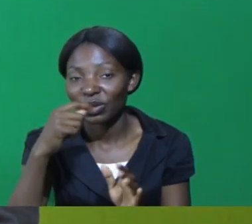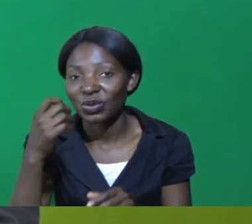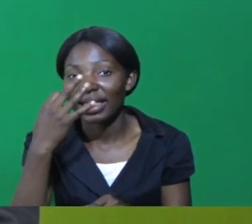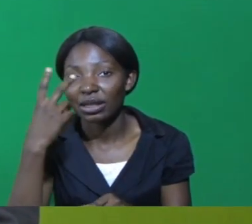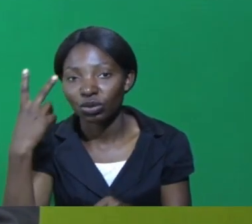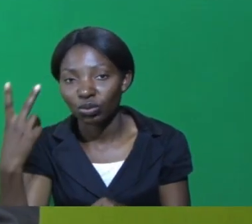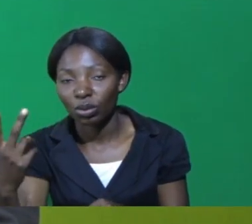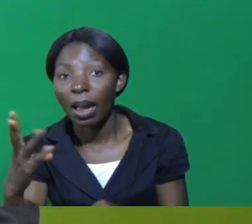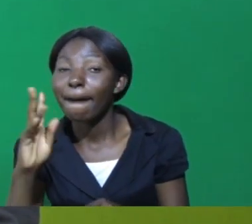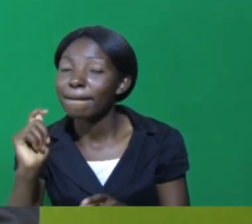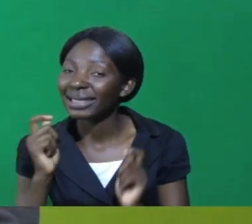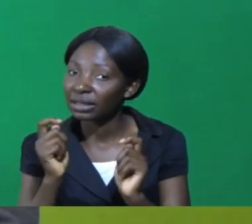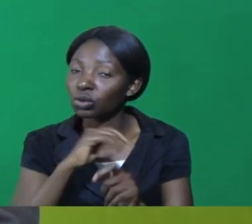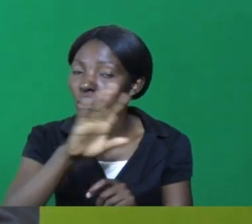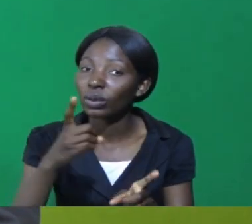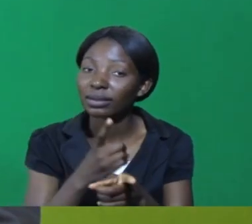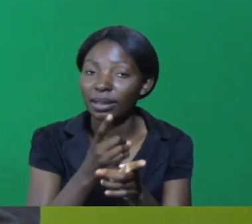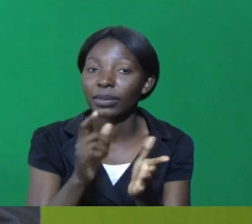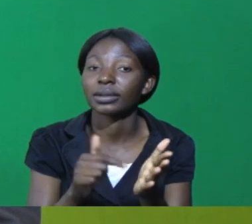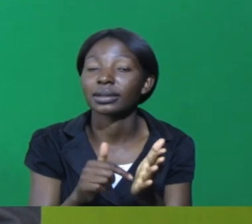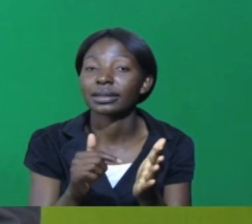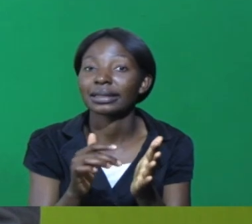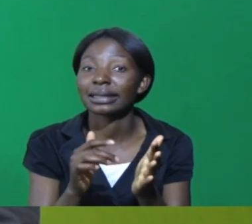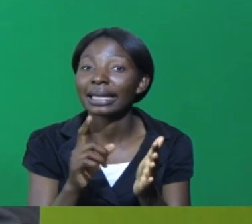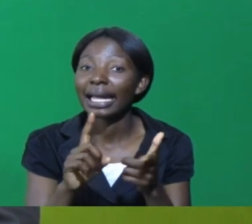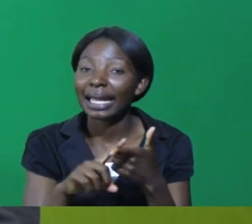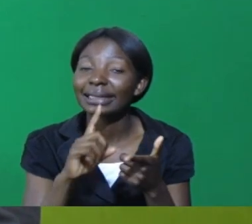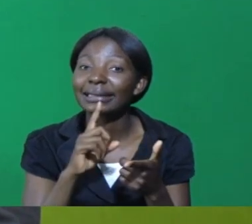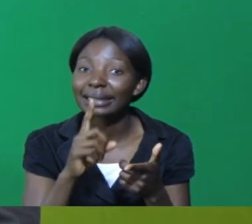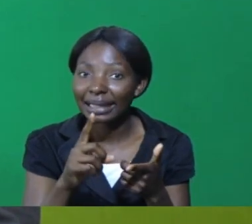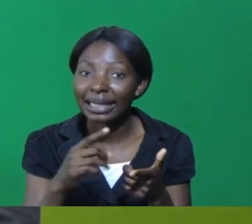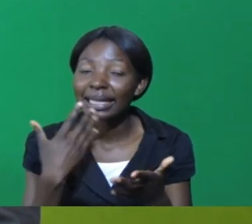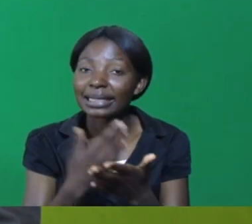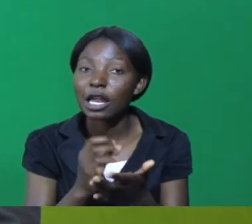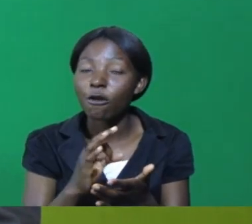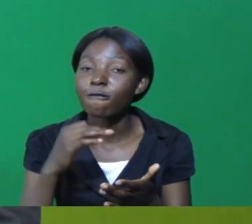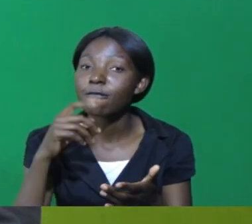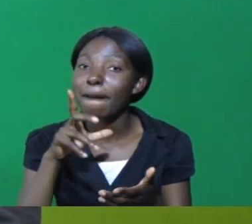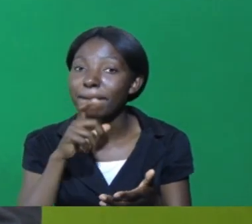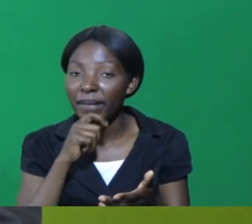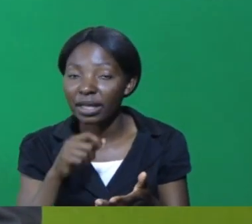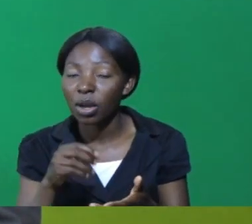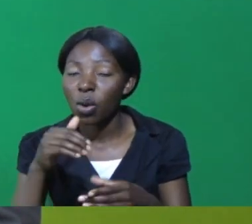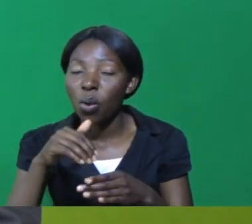Nokuti wakadzidzisa vadzidzi vake akati kwavari, mwanakomana womunhu uchaiswa mumaoko